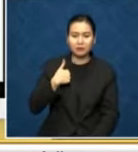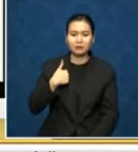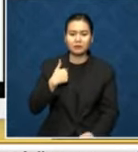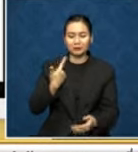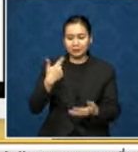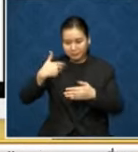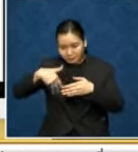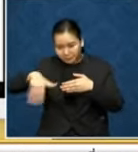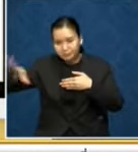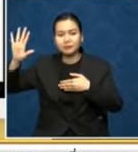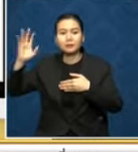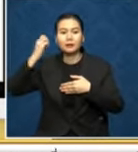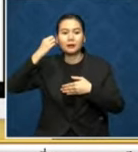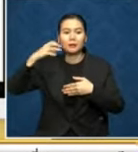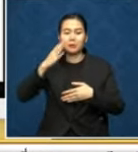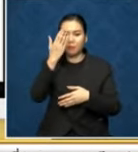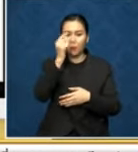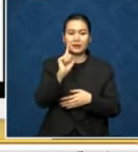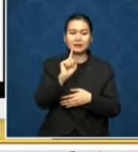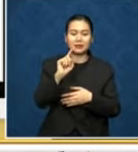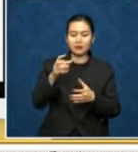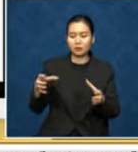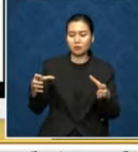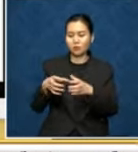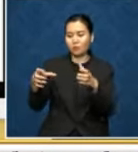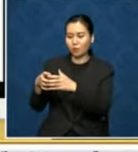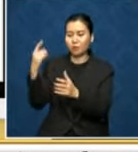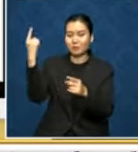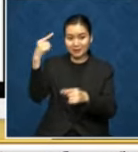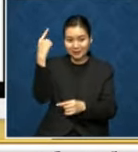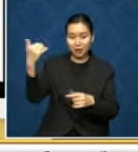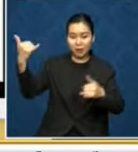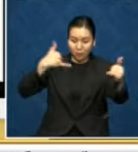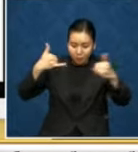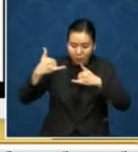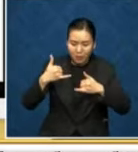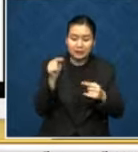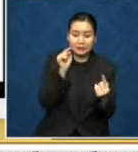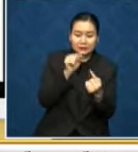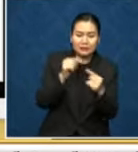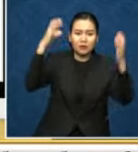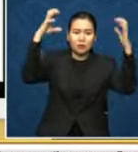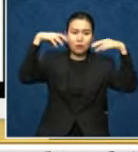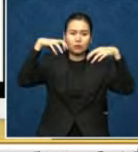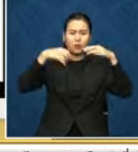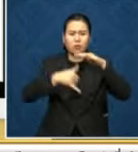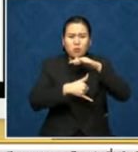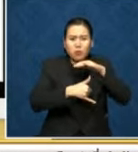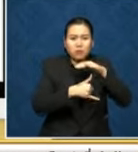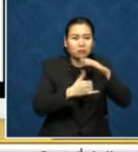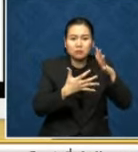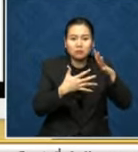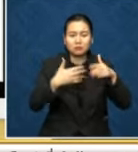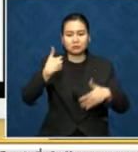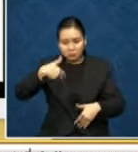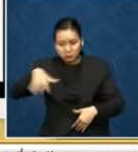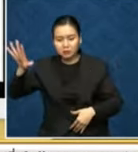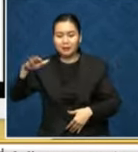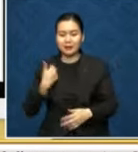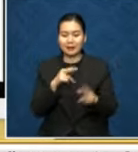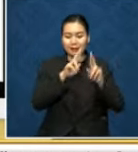กลับทั้งที่บางคนบางคณะเพิ่งจะมาถึงทำให้พ่อค้าแม่ค้